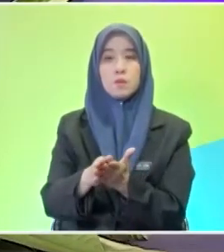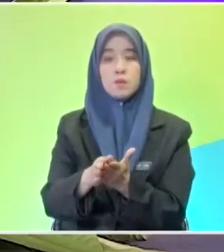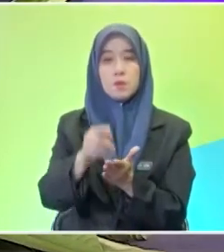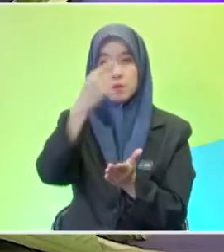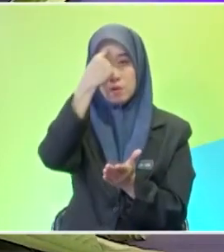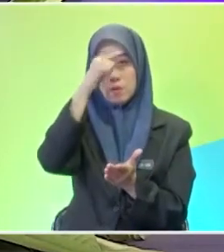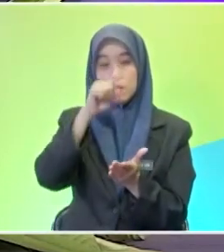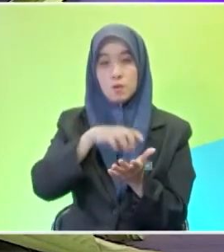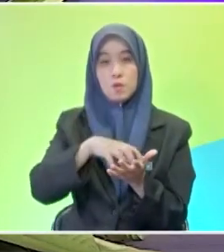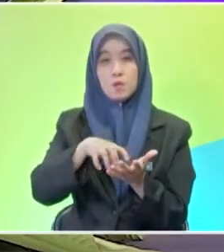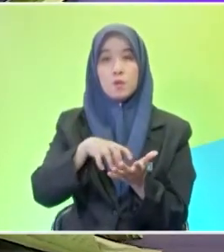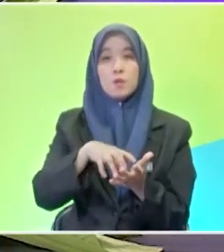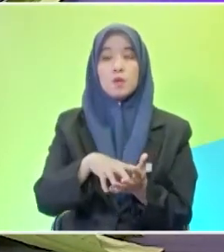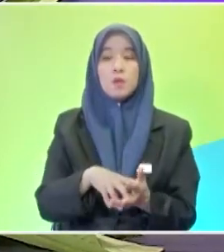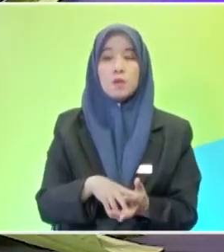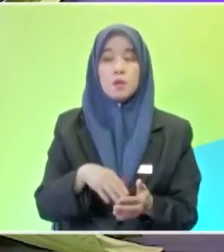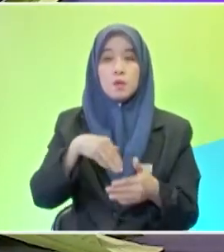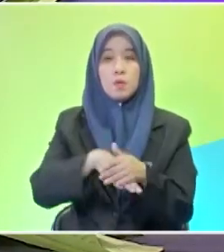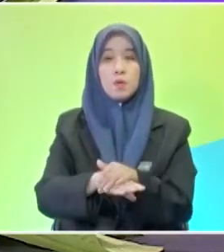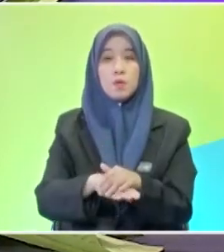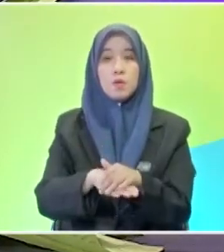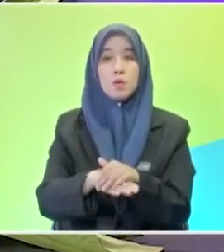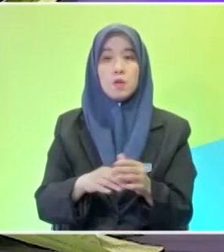kita masukkan dalam bekas